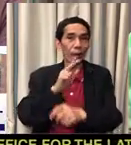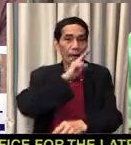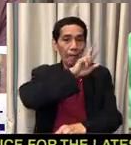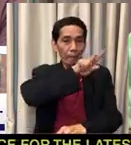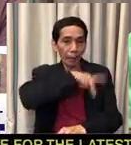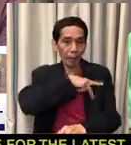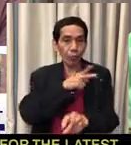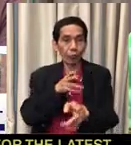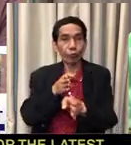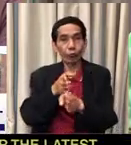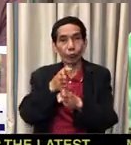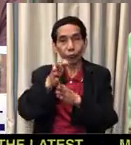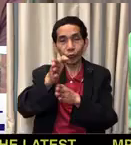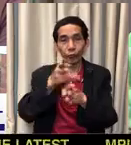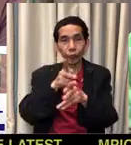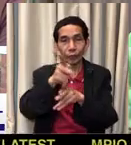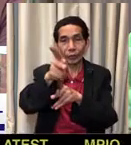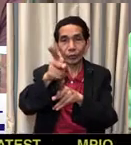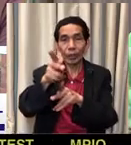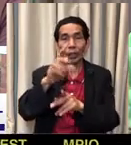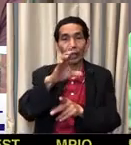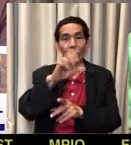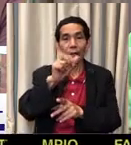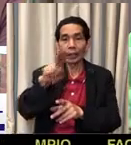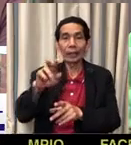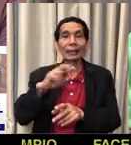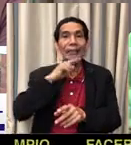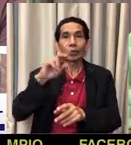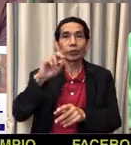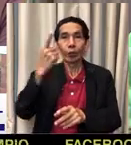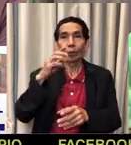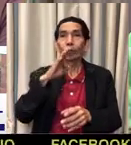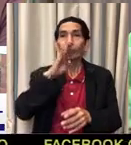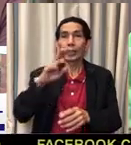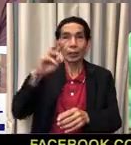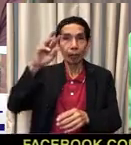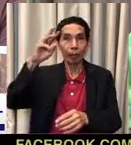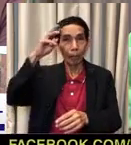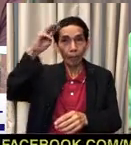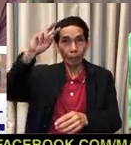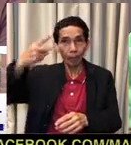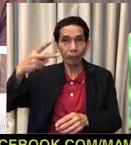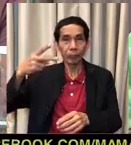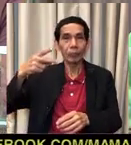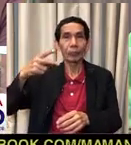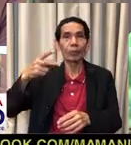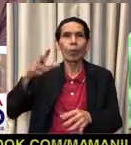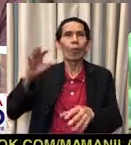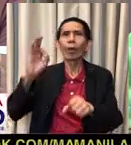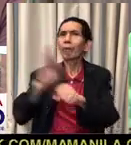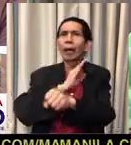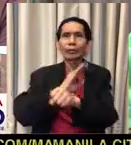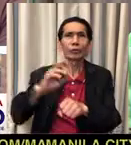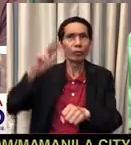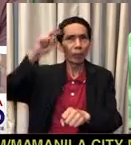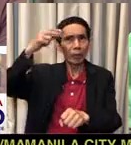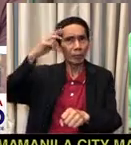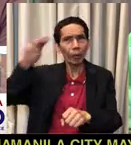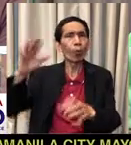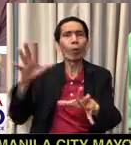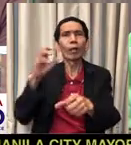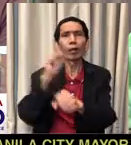personal professional career niya. Not as only as being Vice Mayor. Kasi ang Vice Mayor, walang function na ano yan